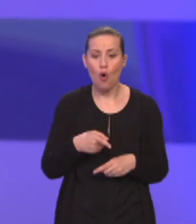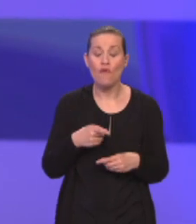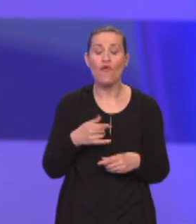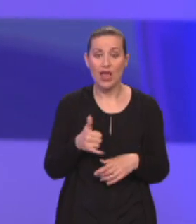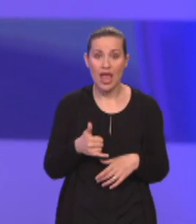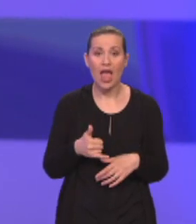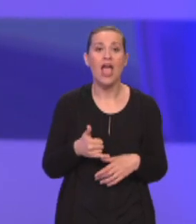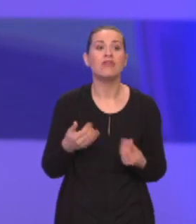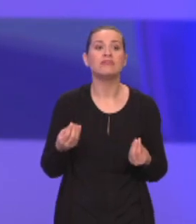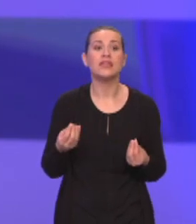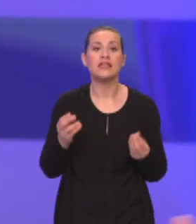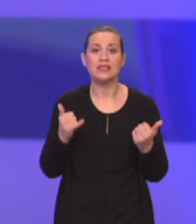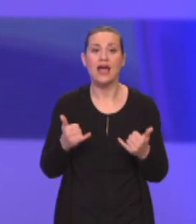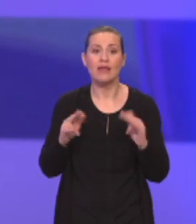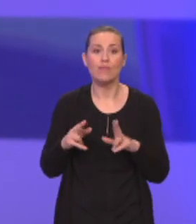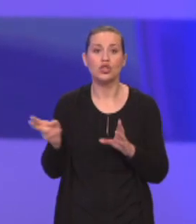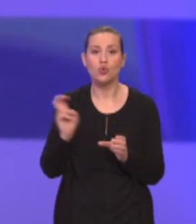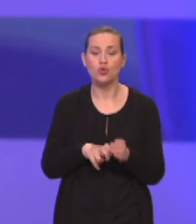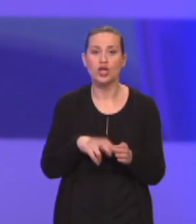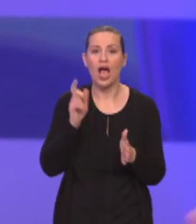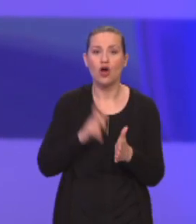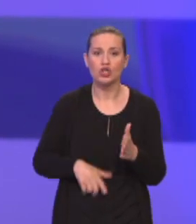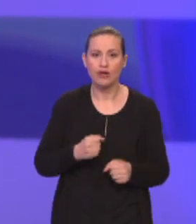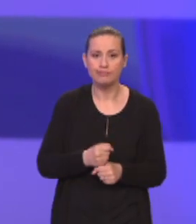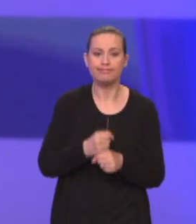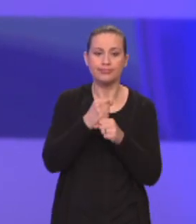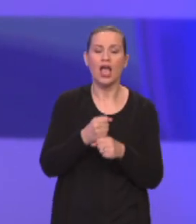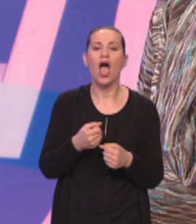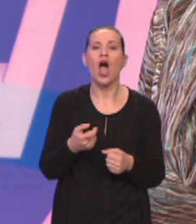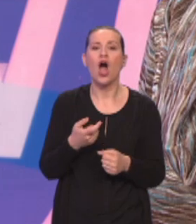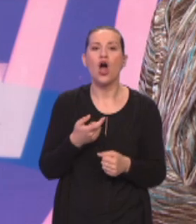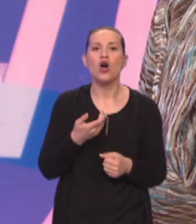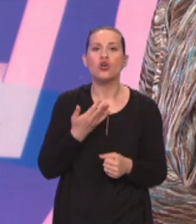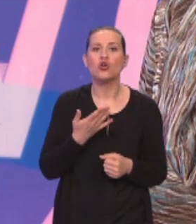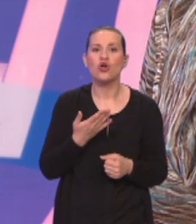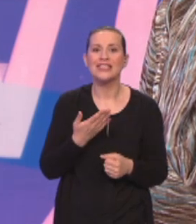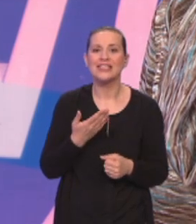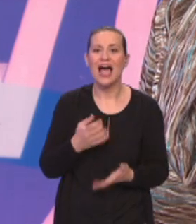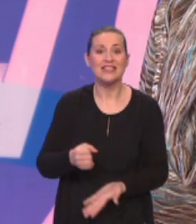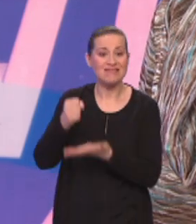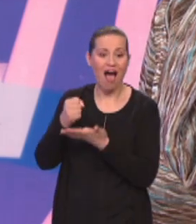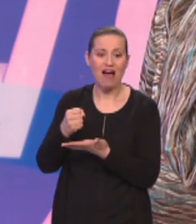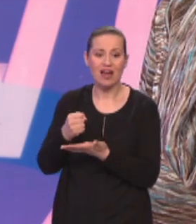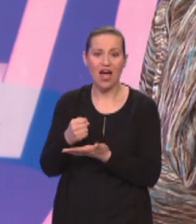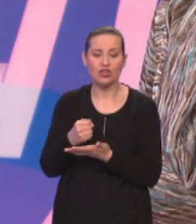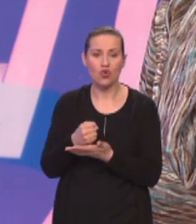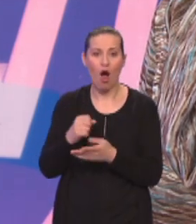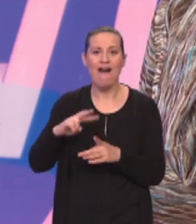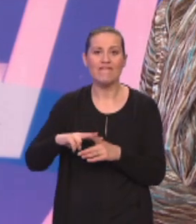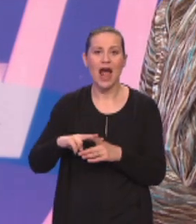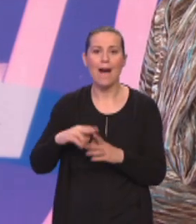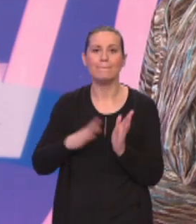jest i da su oni već sada uključeni na neki način kao članovi podupiratelji kroz zakladu Fra Mladen Hrkač, u čijem je fokus upravo